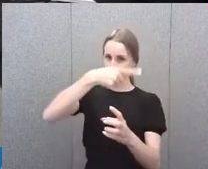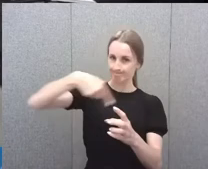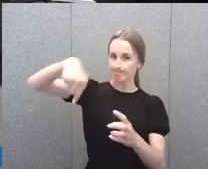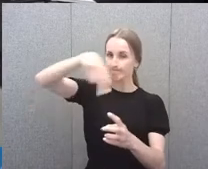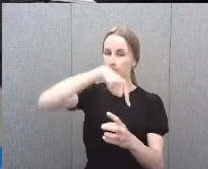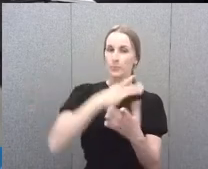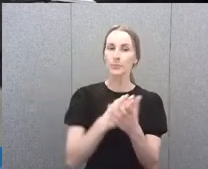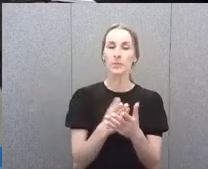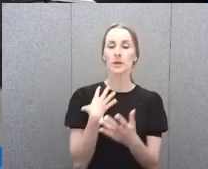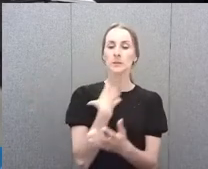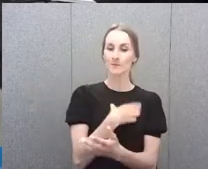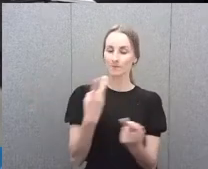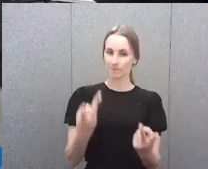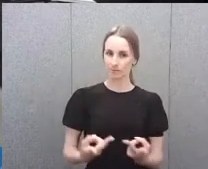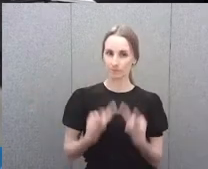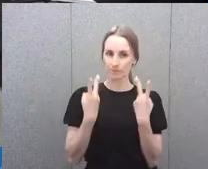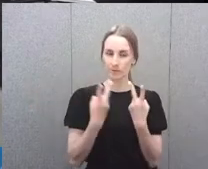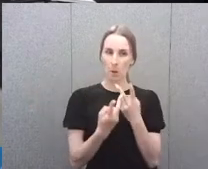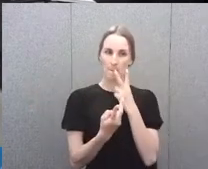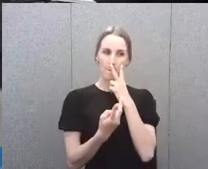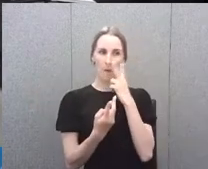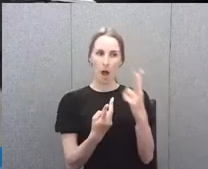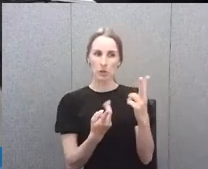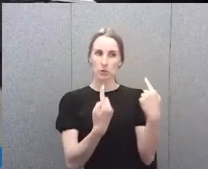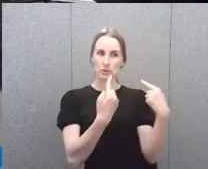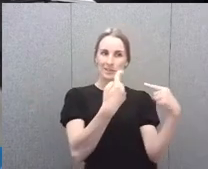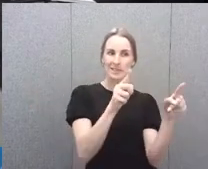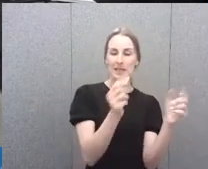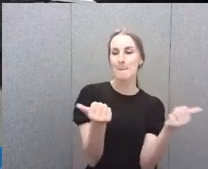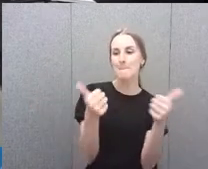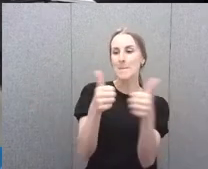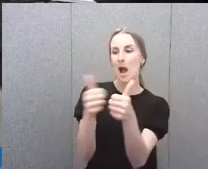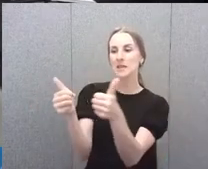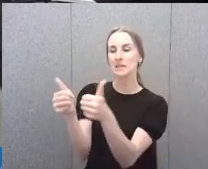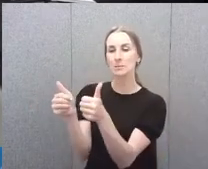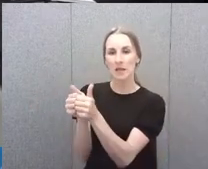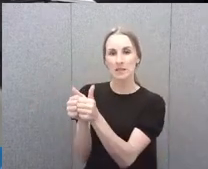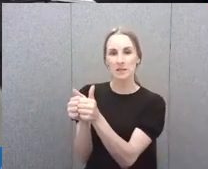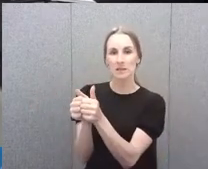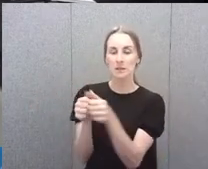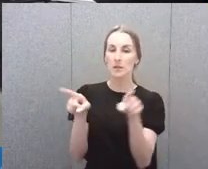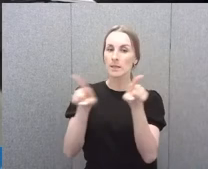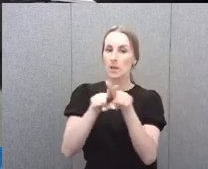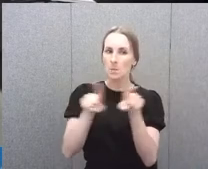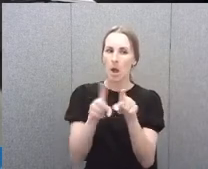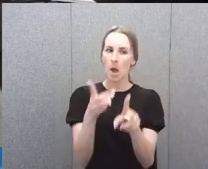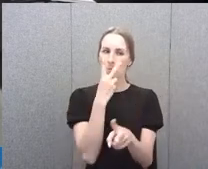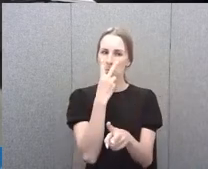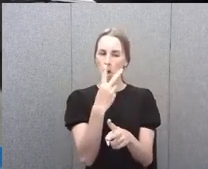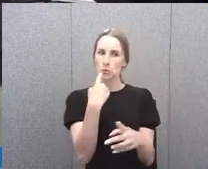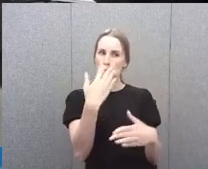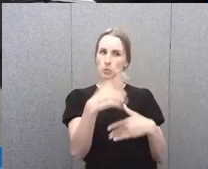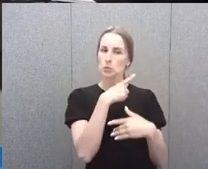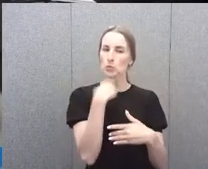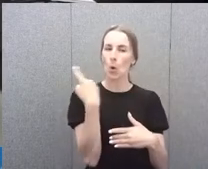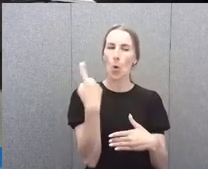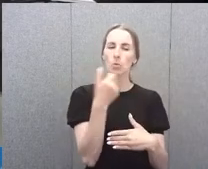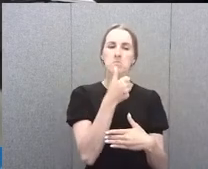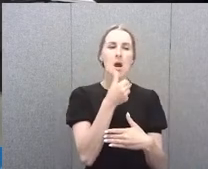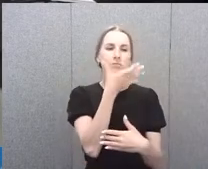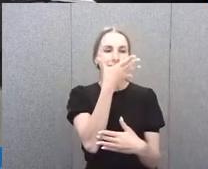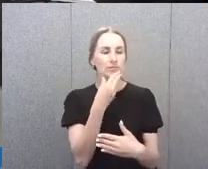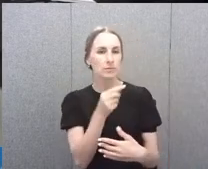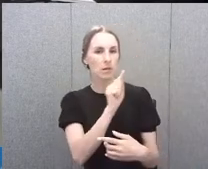и в обществе в целом. Мне очень приятно, что если бы мы посмотрели на другие страны восточного партнерства, мы бы заметили